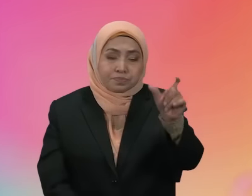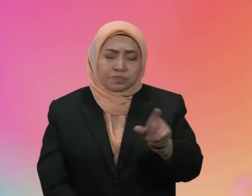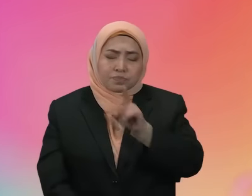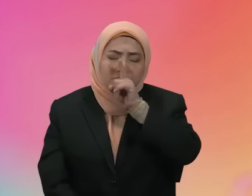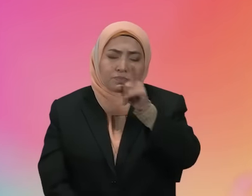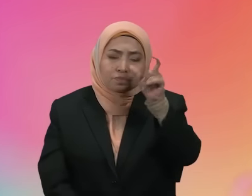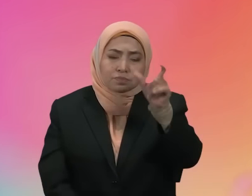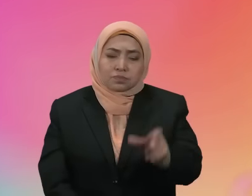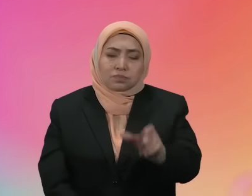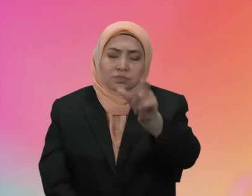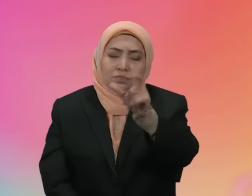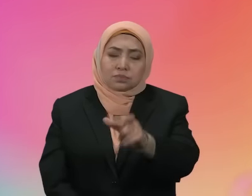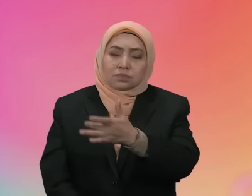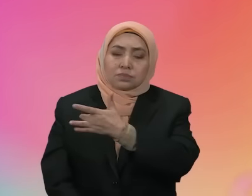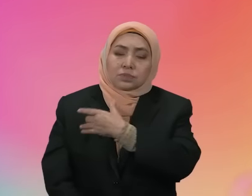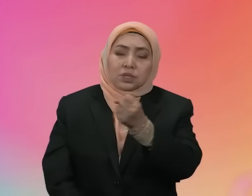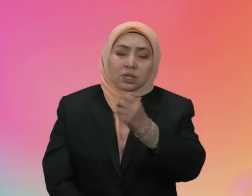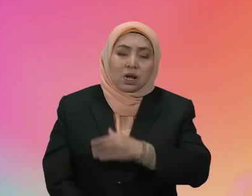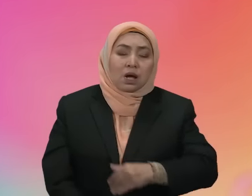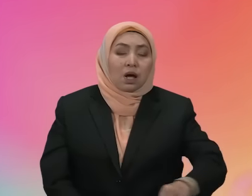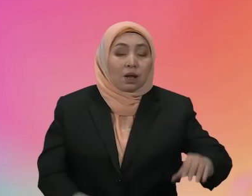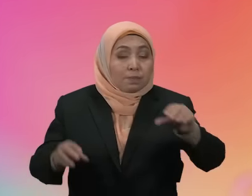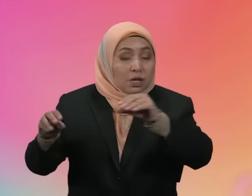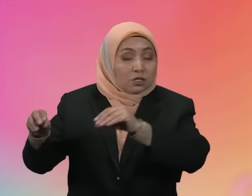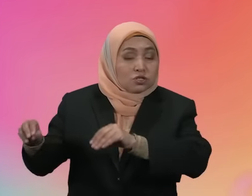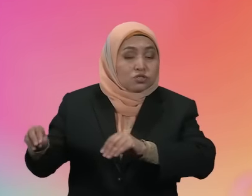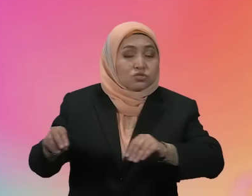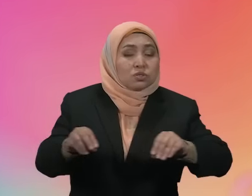Alladzina amanu wa